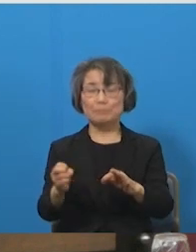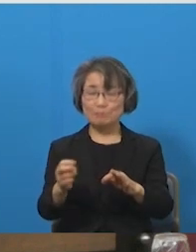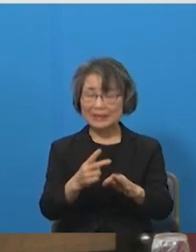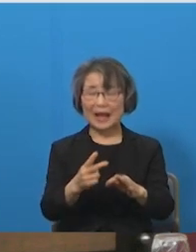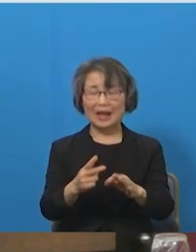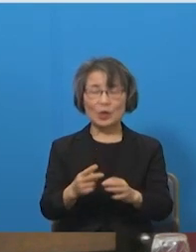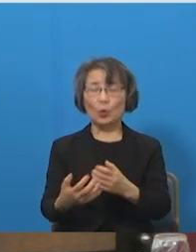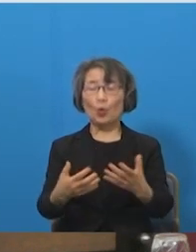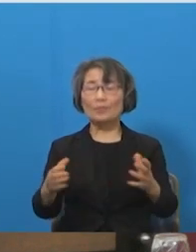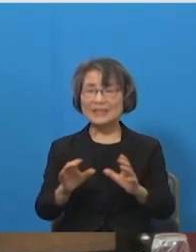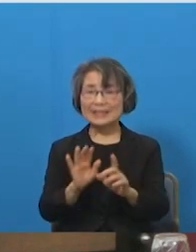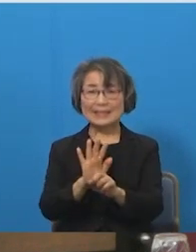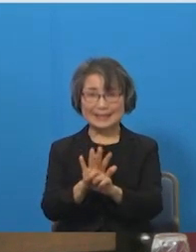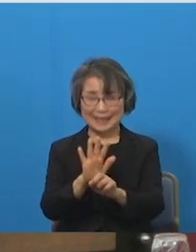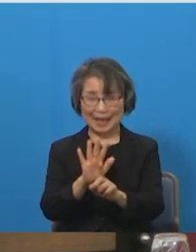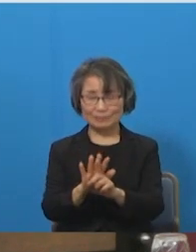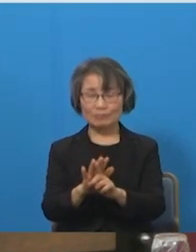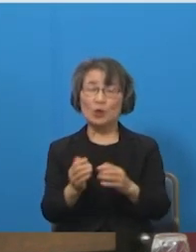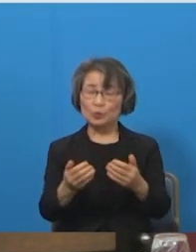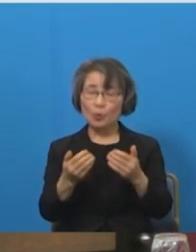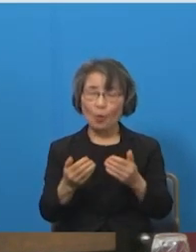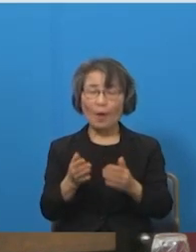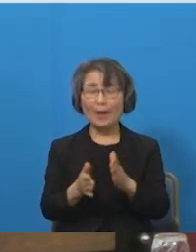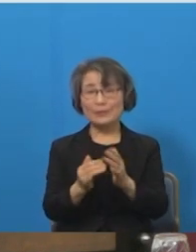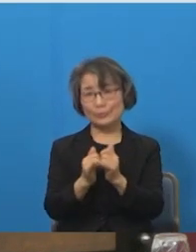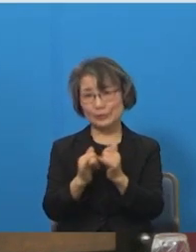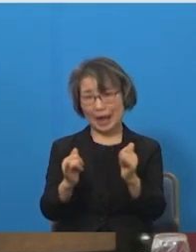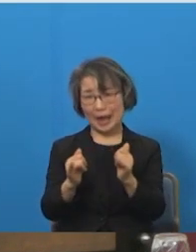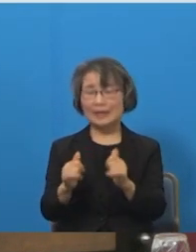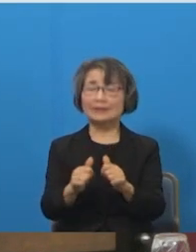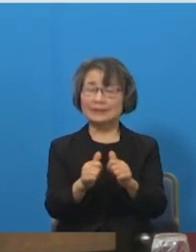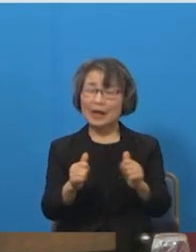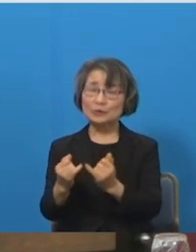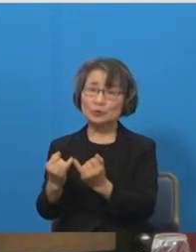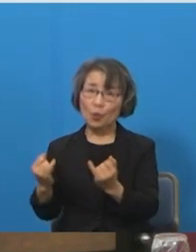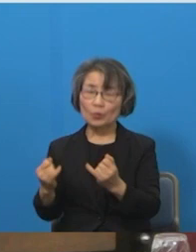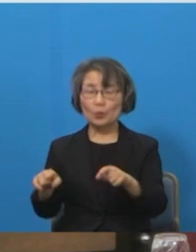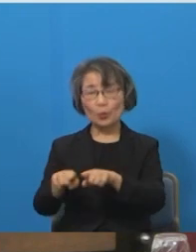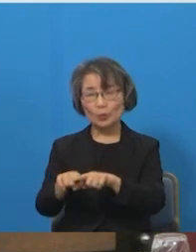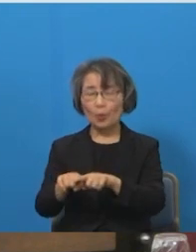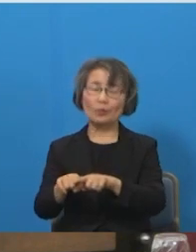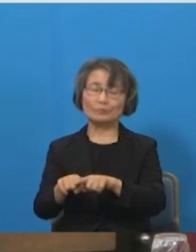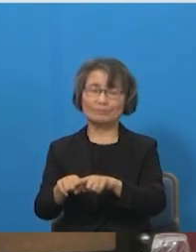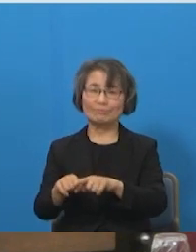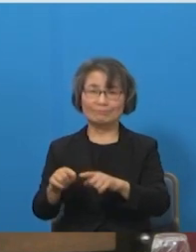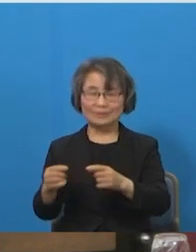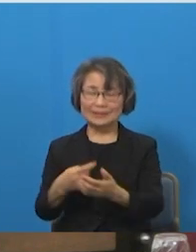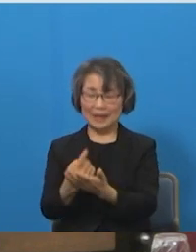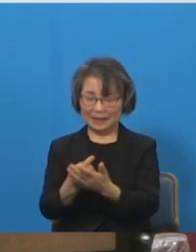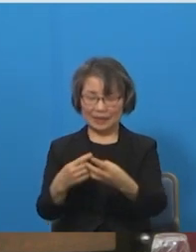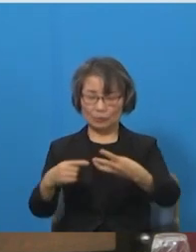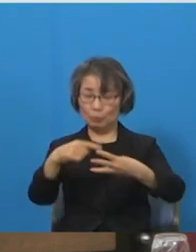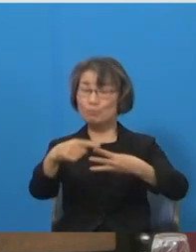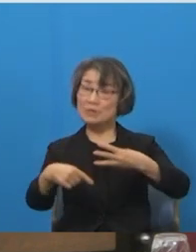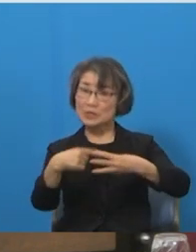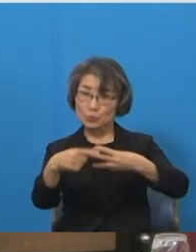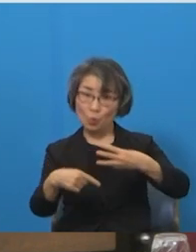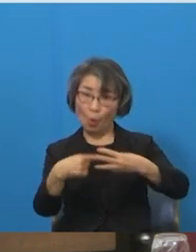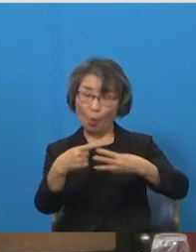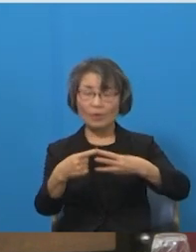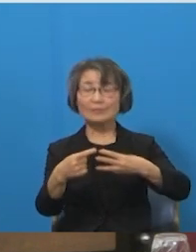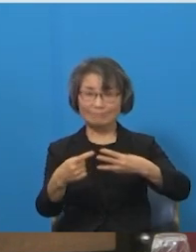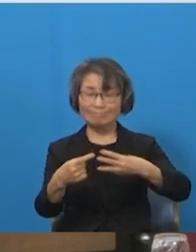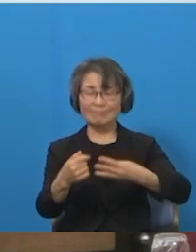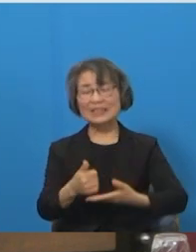要配慮者に優しく、男女共同参画に配慮の3つを基本方針とする避難所づくりに取り組んでいるところ